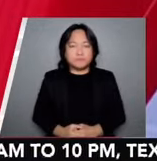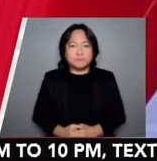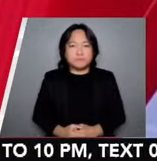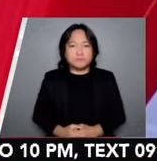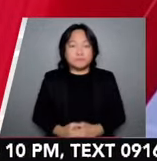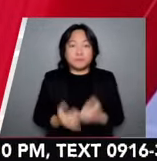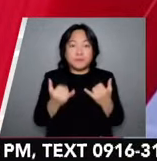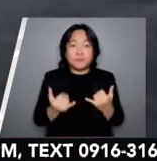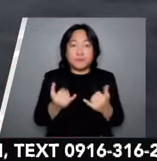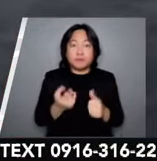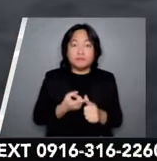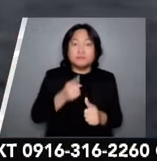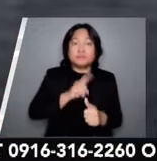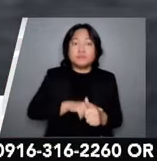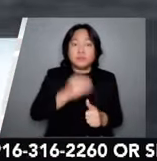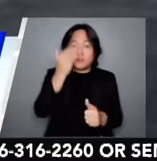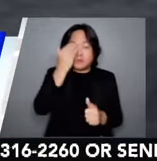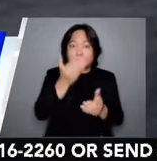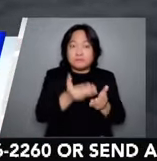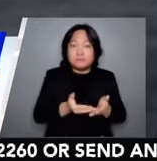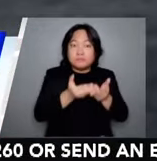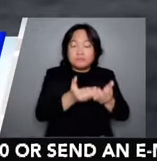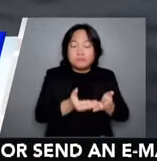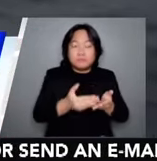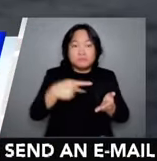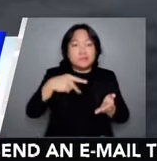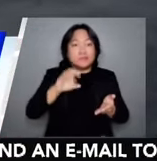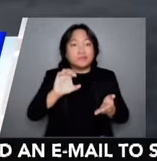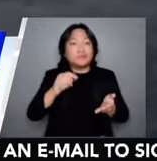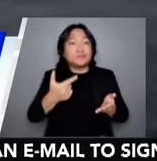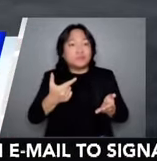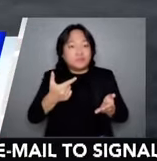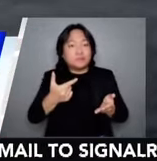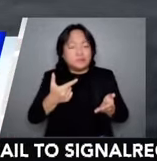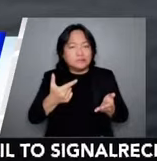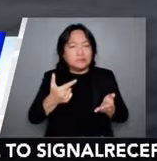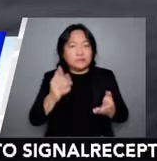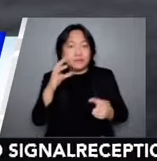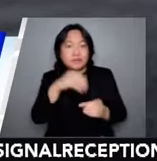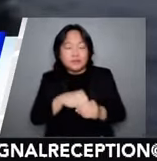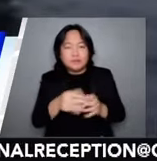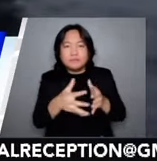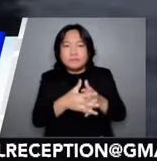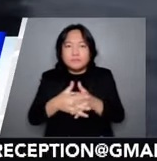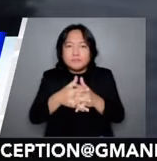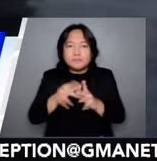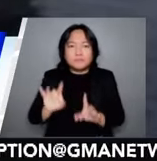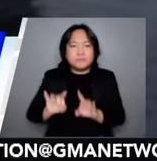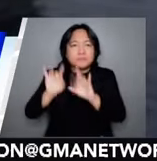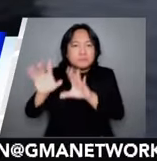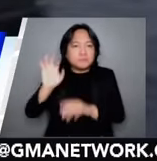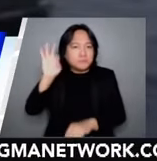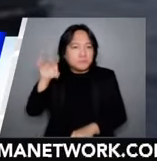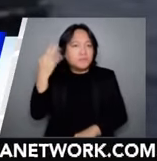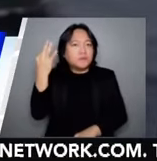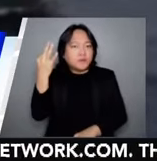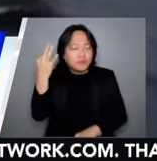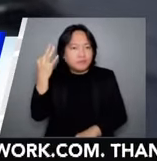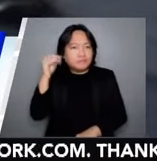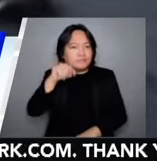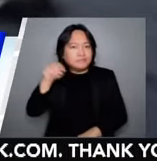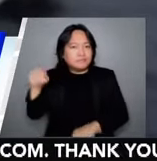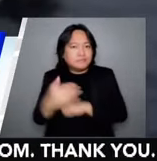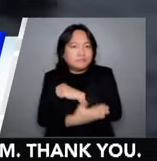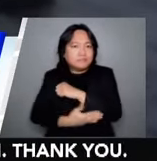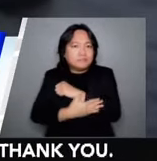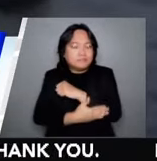ang barko ng Philippine Coast Guard sa balikatan exercises ng Pilipinas, Amerika, Australia at France. Mula Puerto Princesa, Palawan,